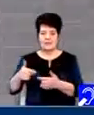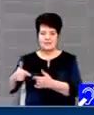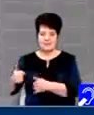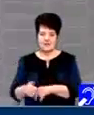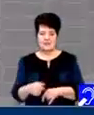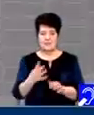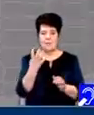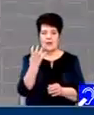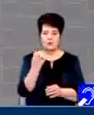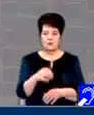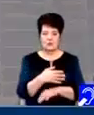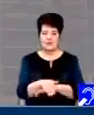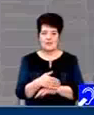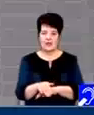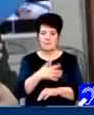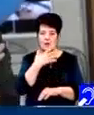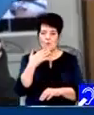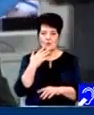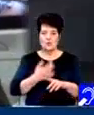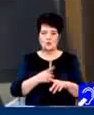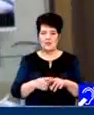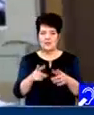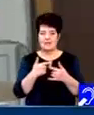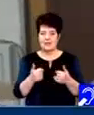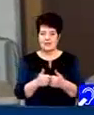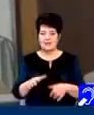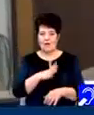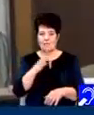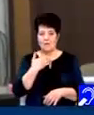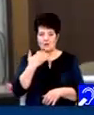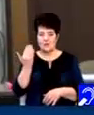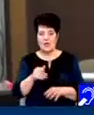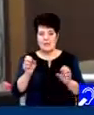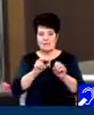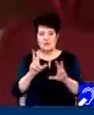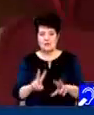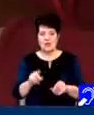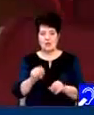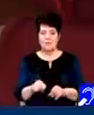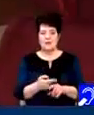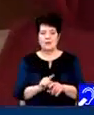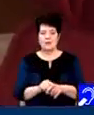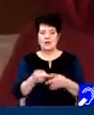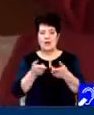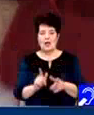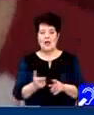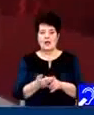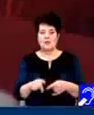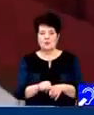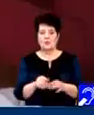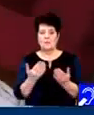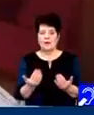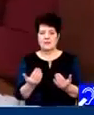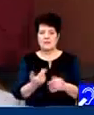și alte 400 în străinătate. Mai mult de jumătate din secțiile de vot au fost dotate cu scanere speciale pentru a contabiliza în timp real atât prezența cât